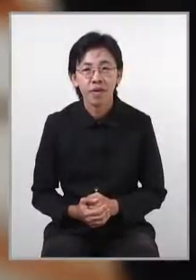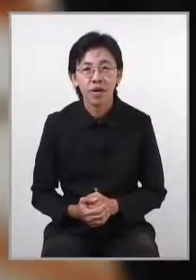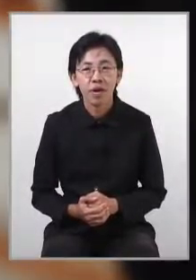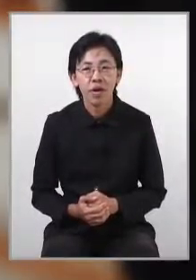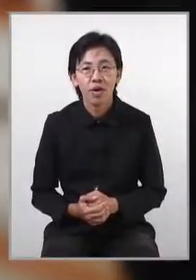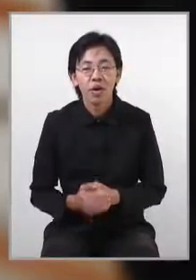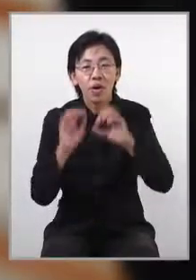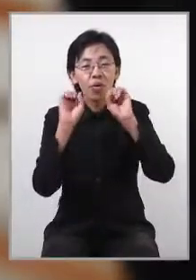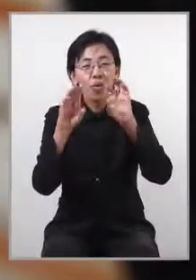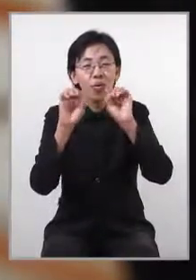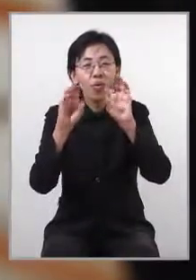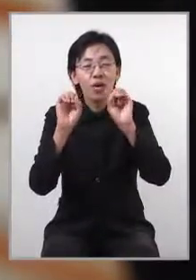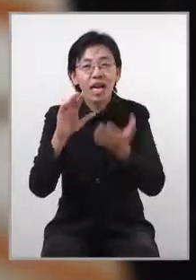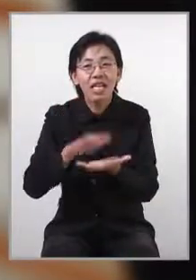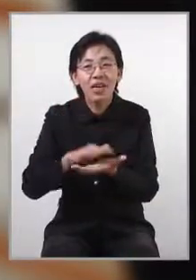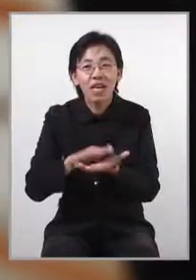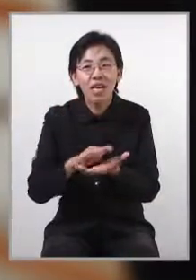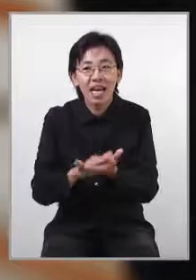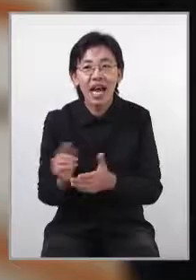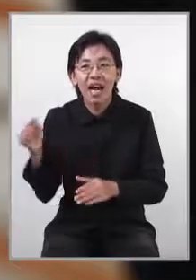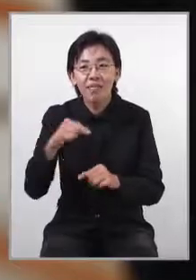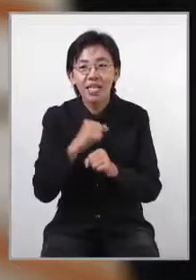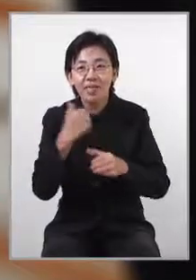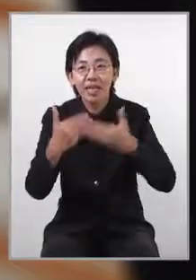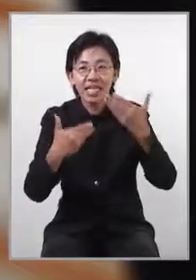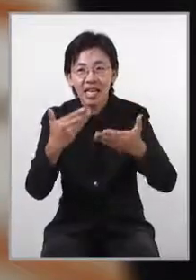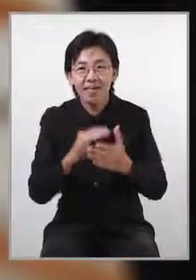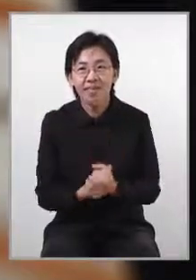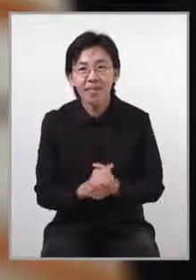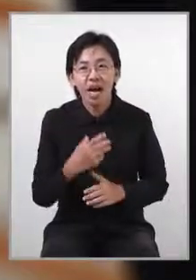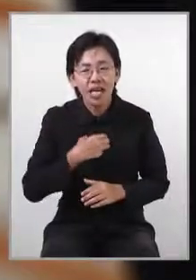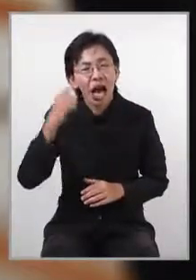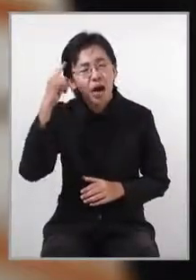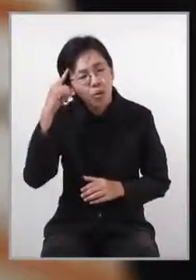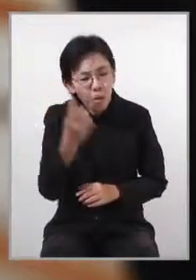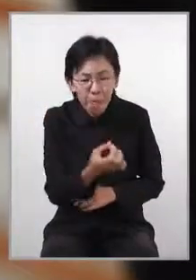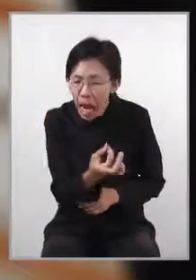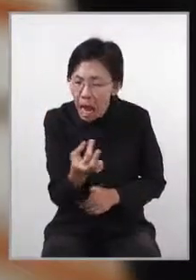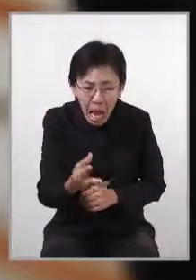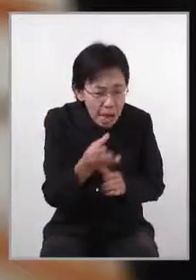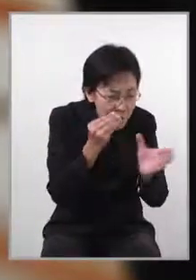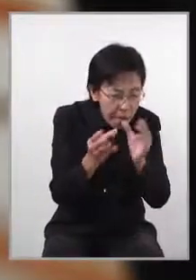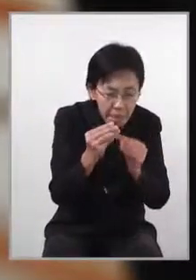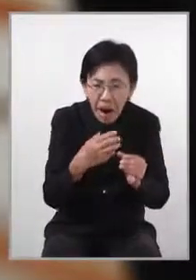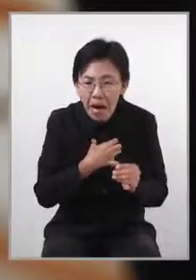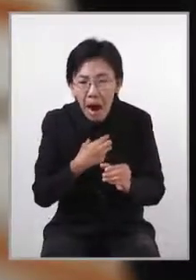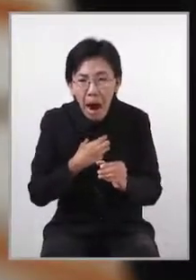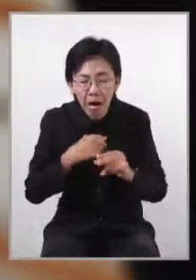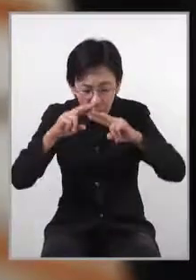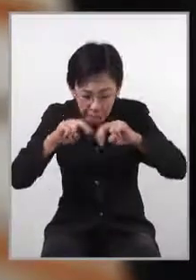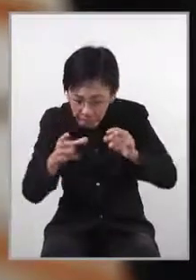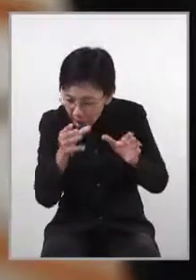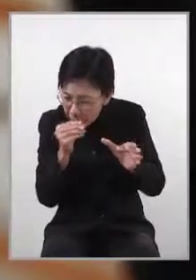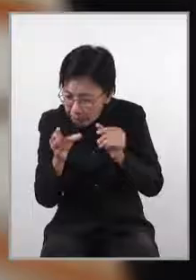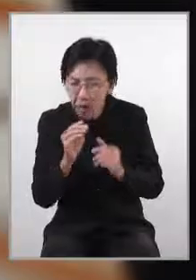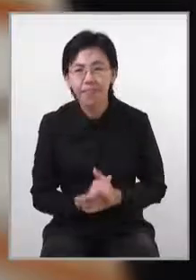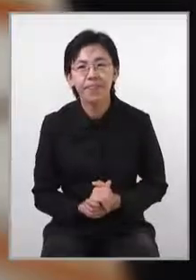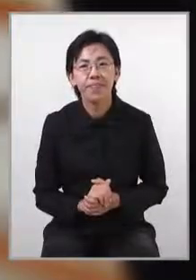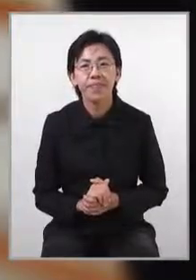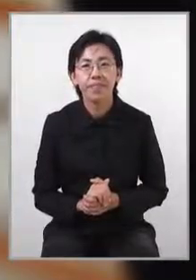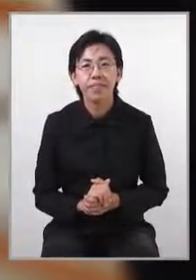จนาเชรีเนี่ยขอมาทำกิจกรรมขอมารู้เรื่องราวของเราเขาอยากจะศึกษามากเพราะได้